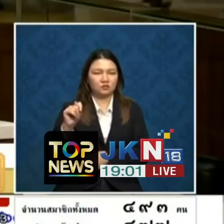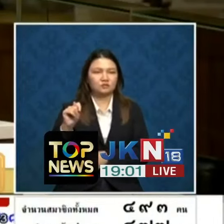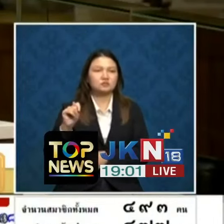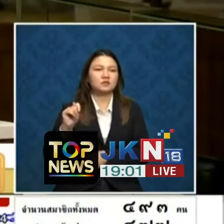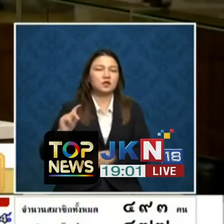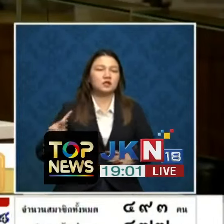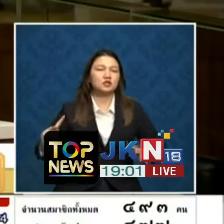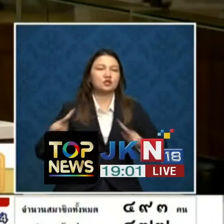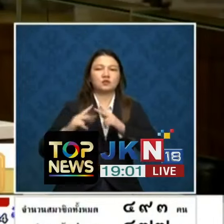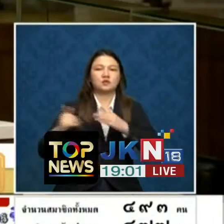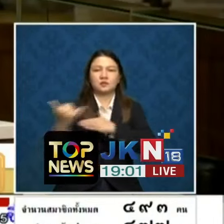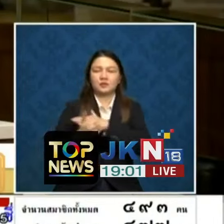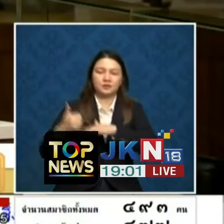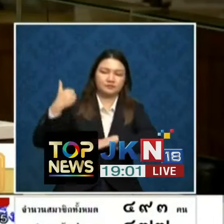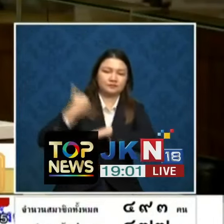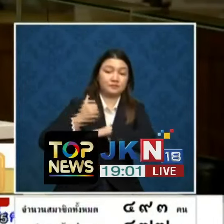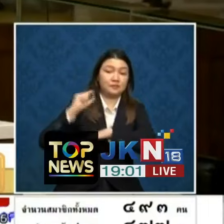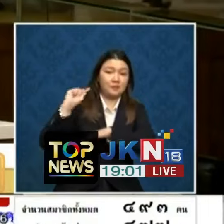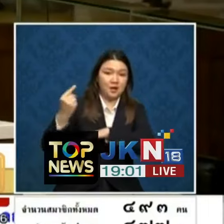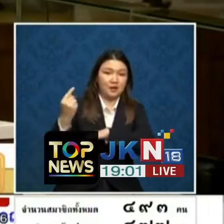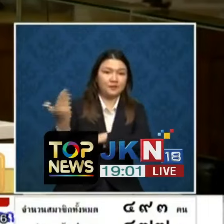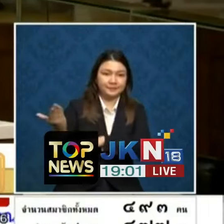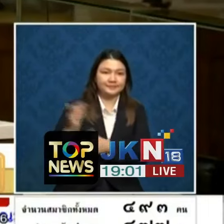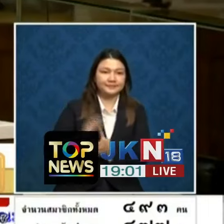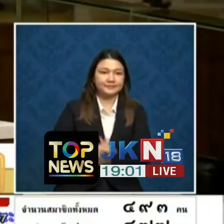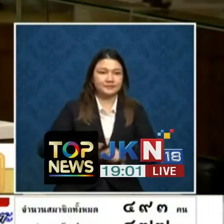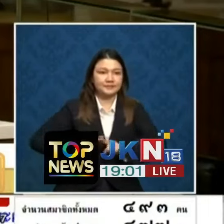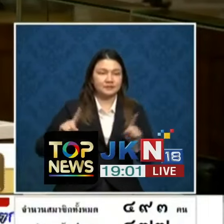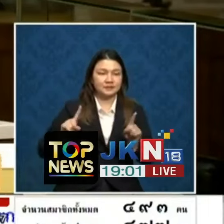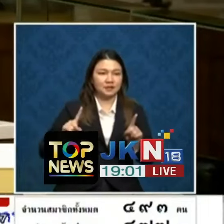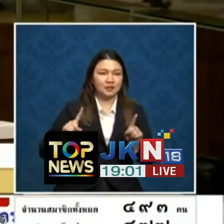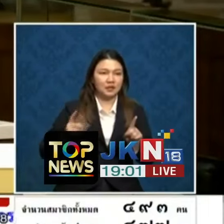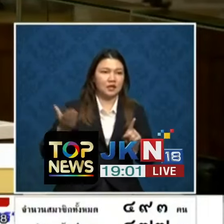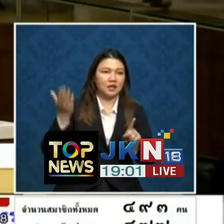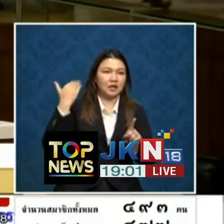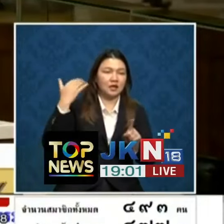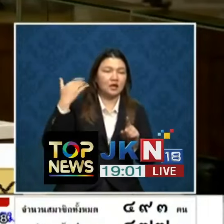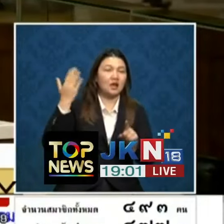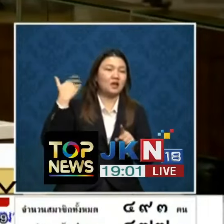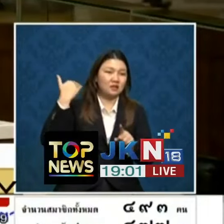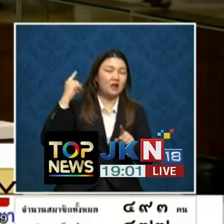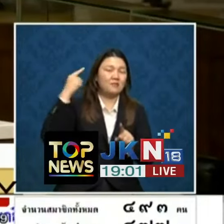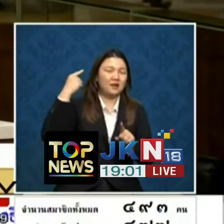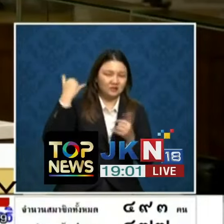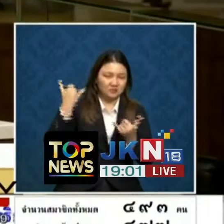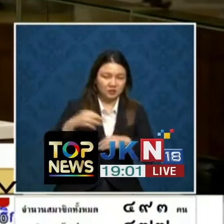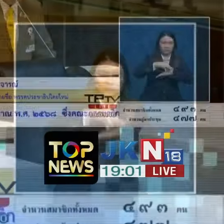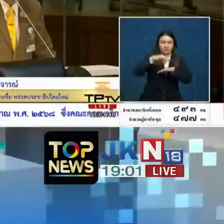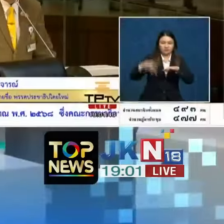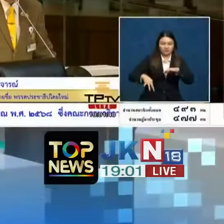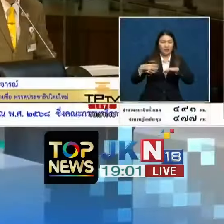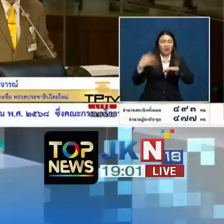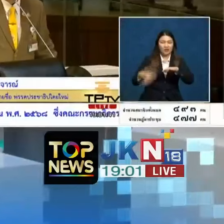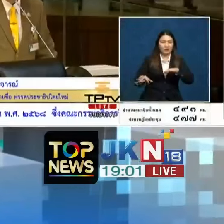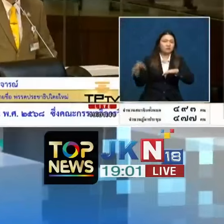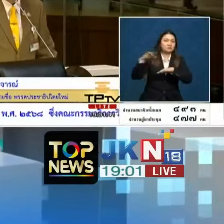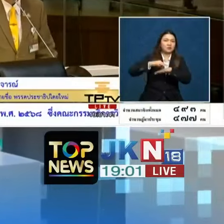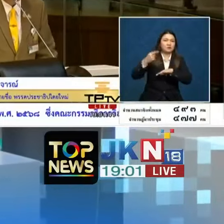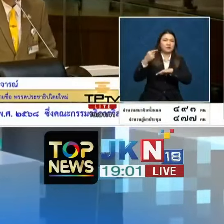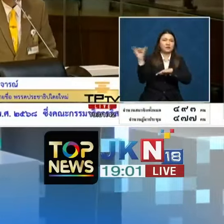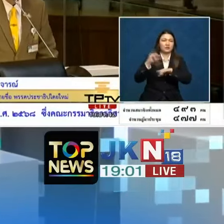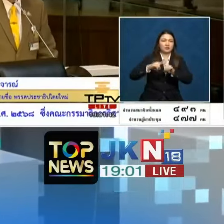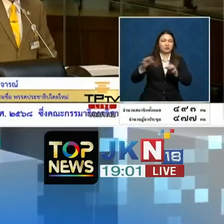ชาธิปไตยใหม ่สสบัญชีรายชื่อประชาธิปไตยใหม ่ แต่ที่ประเด็นที่ท่านผู้ชมอยากรู้ทีนี้คือในรายละเอียดการอภิปร